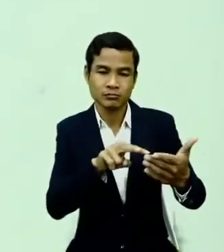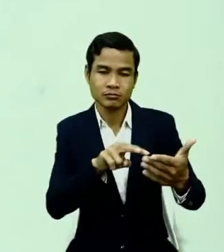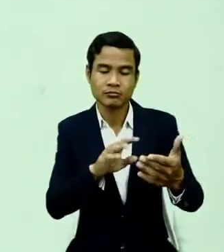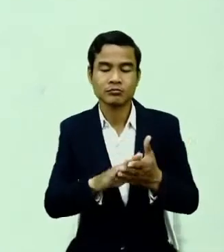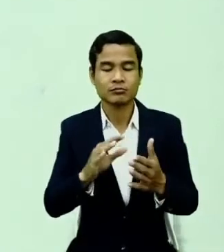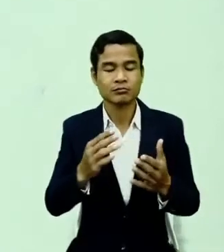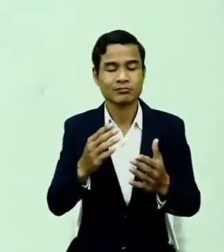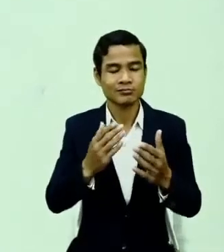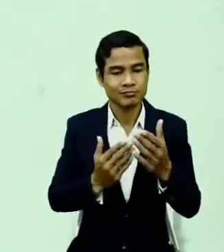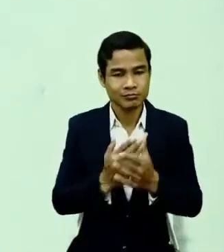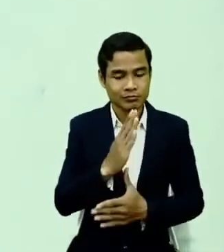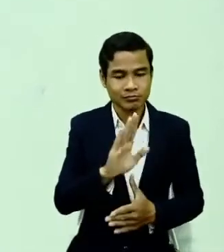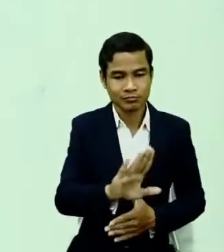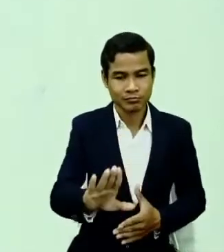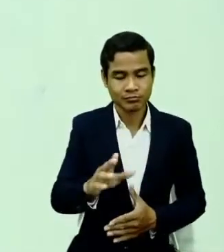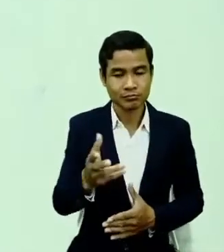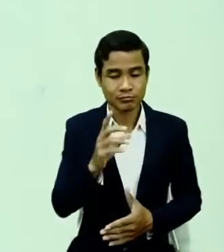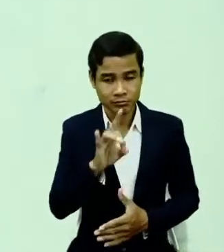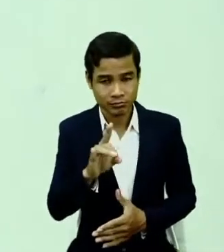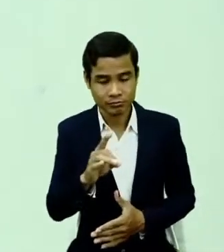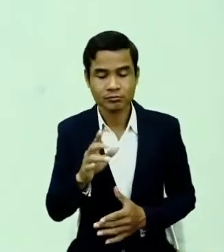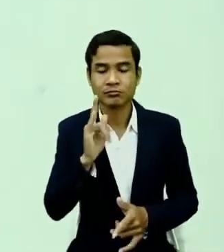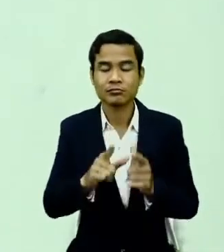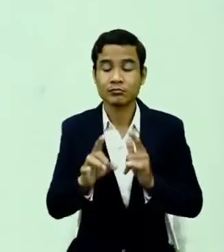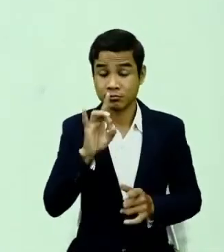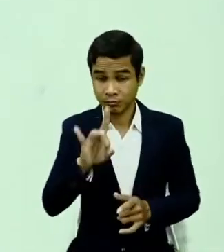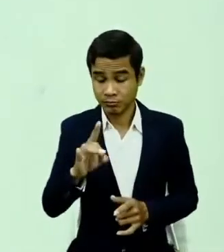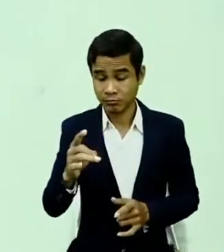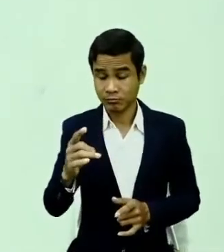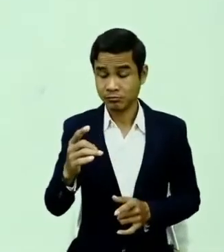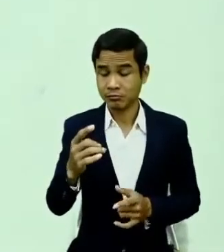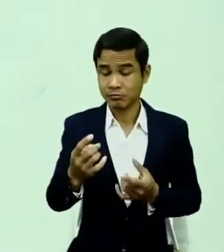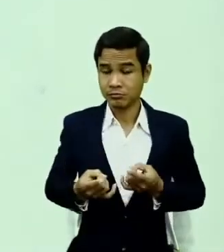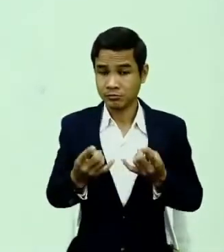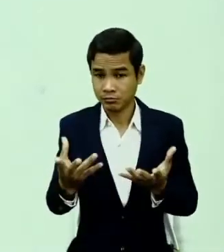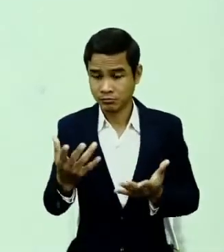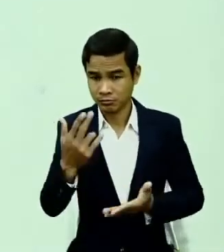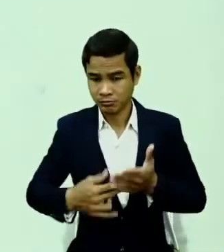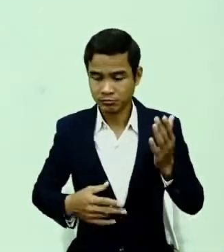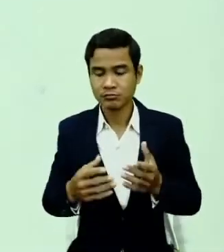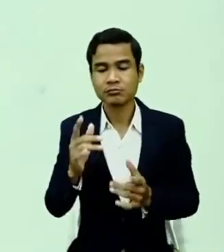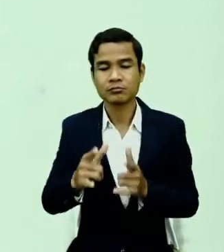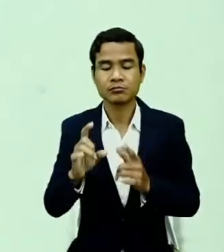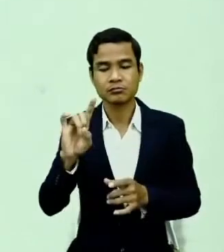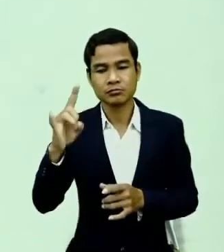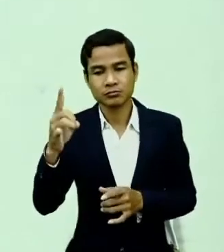ស់យើងមែនទេបើមែនហេតុអីបើមិនមែនហេតុអ្វី